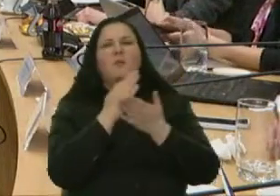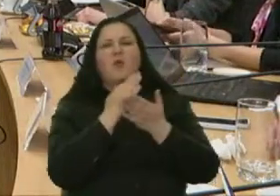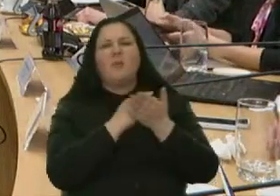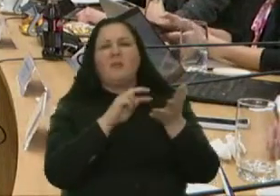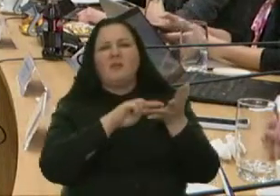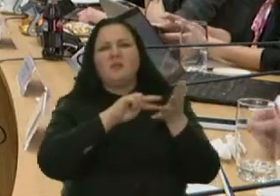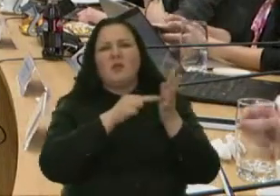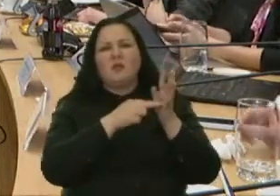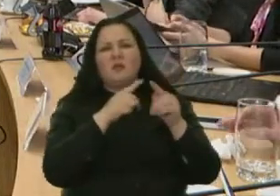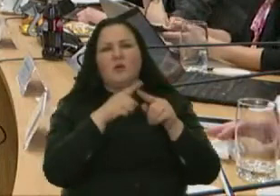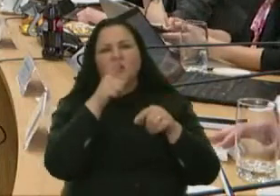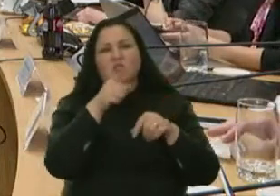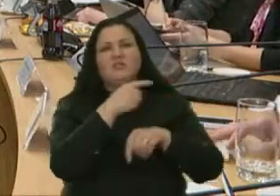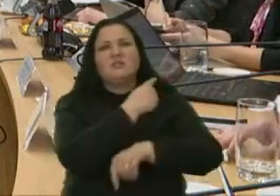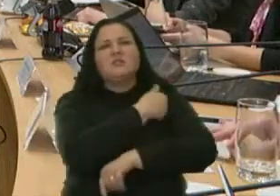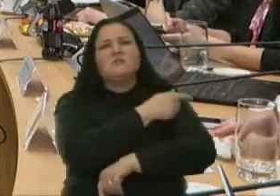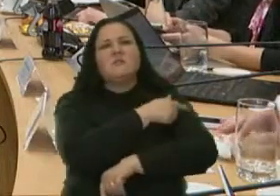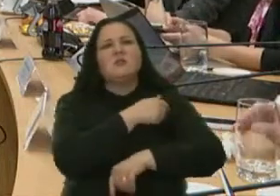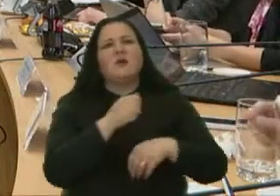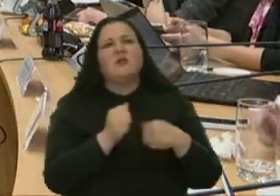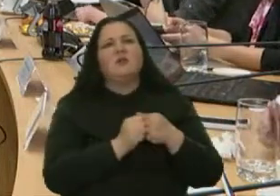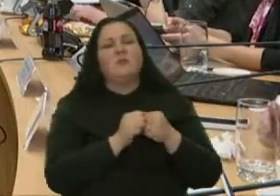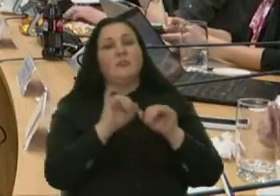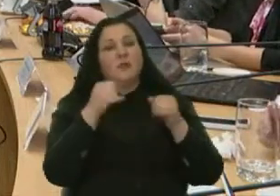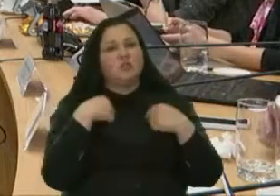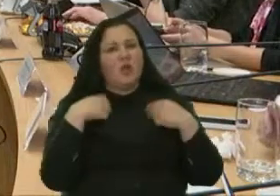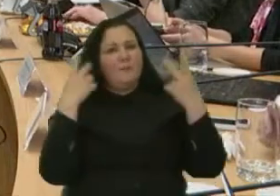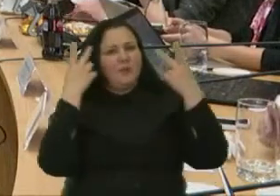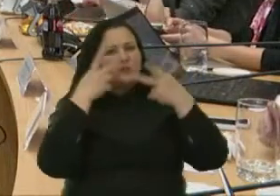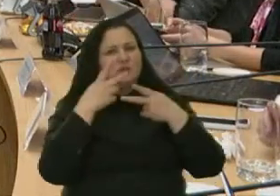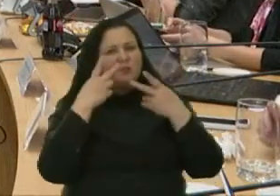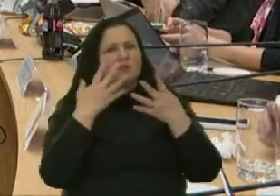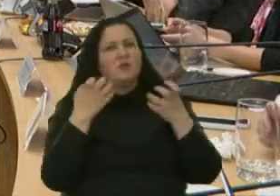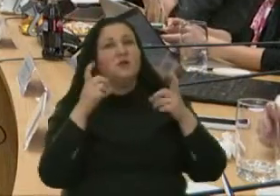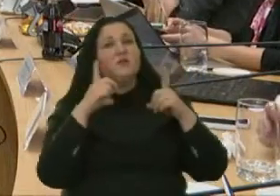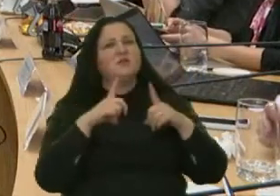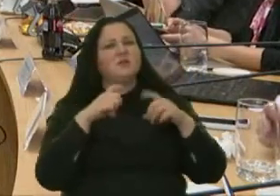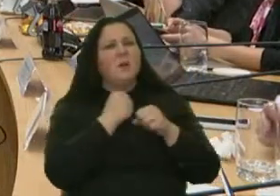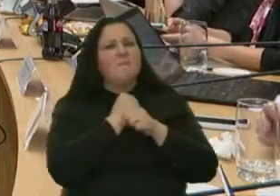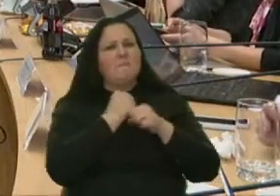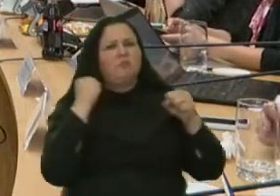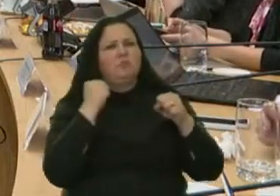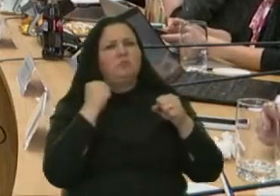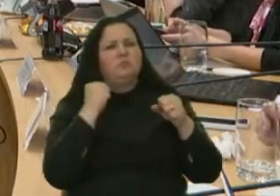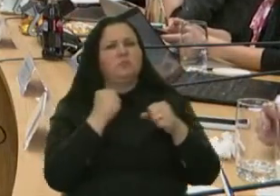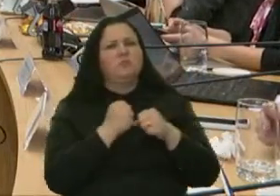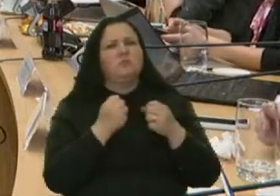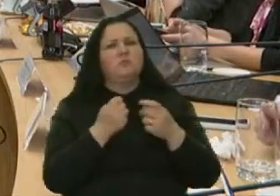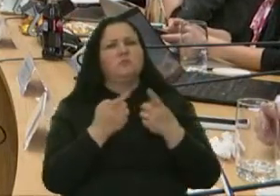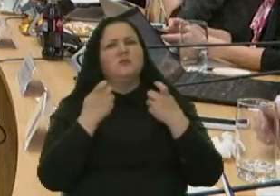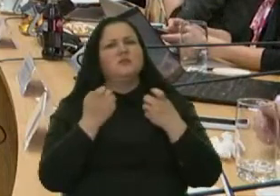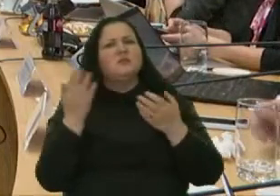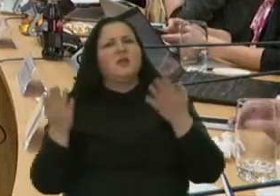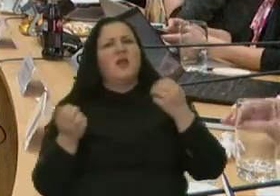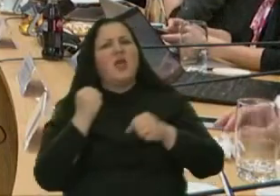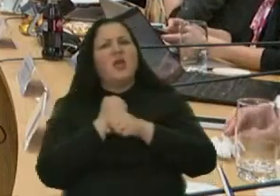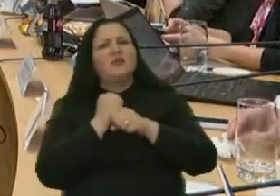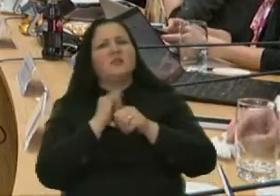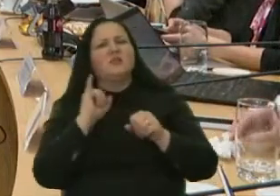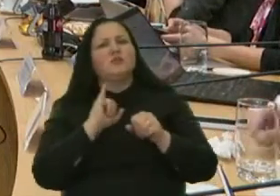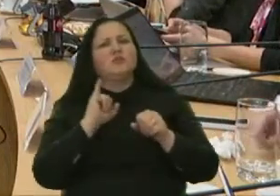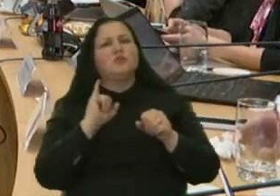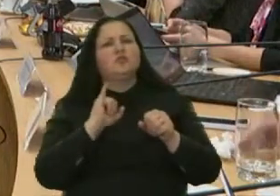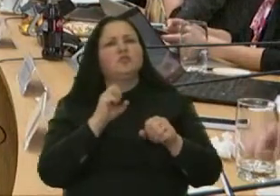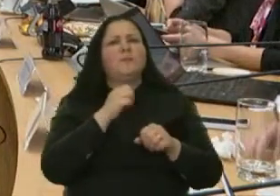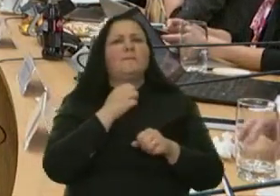spital și am înțeles că stă să explodeze chiar între executant și beneficiar